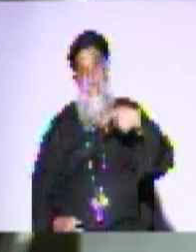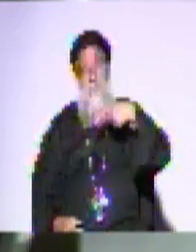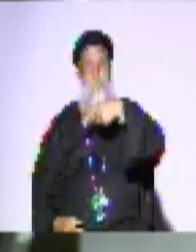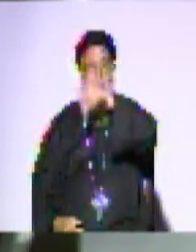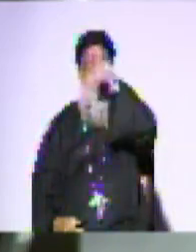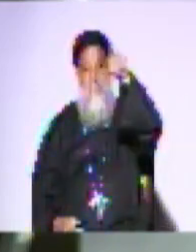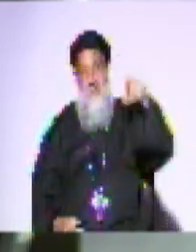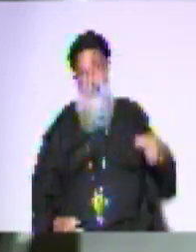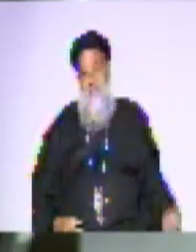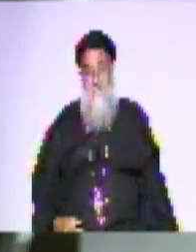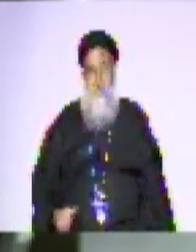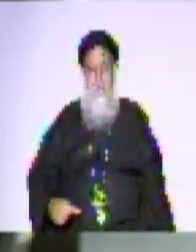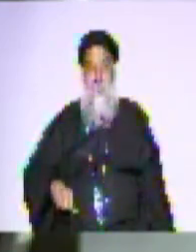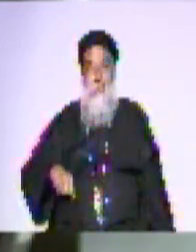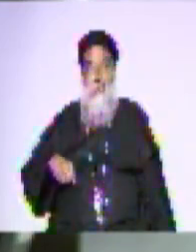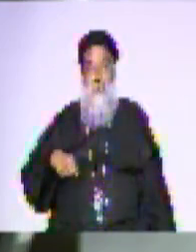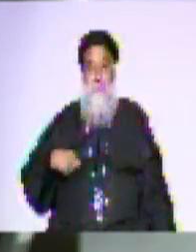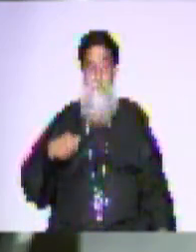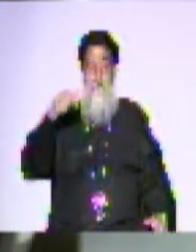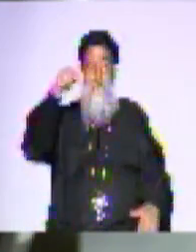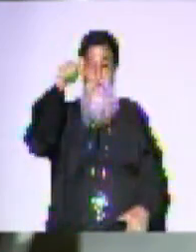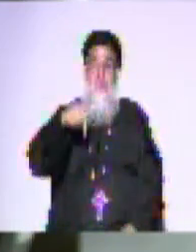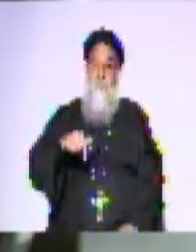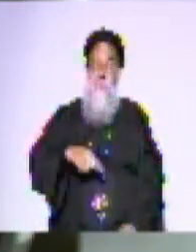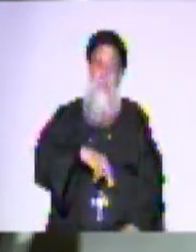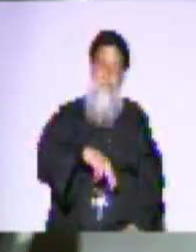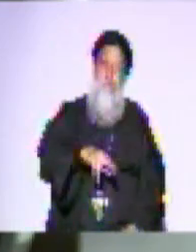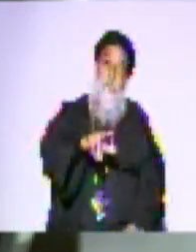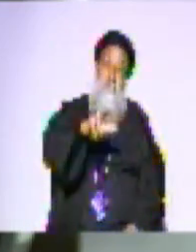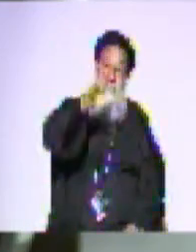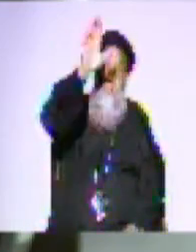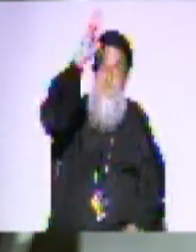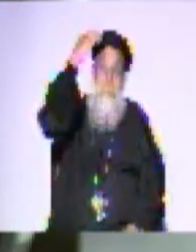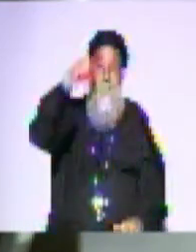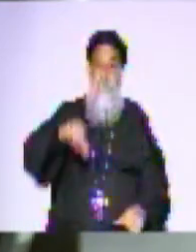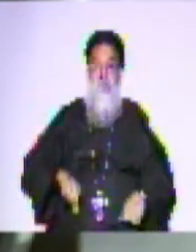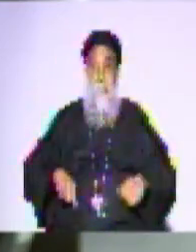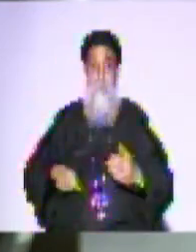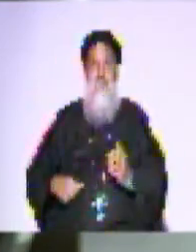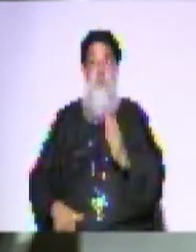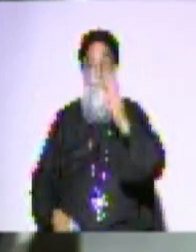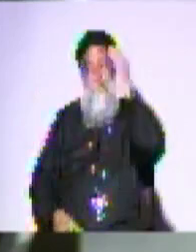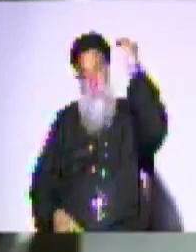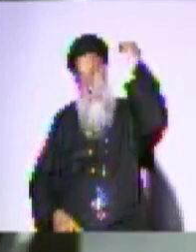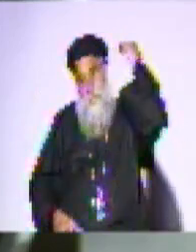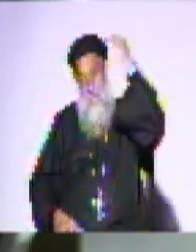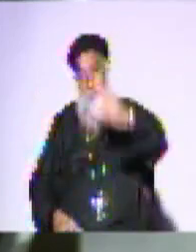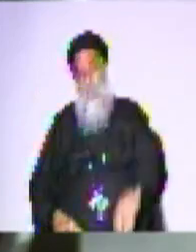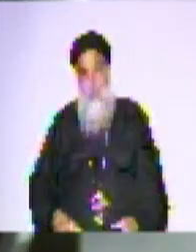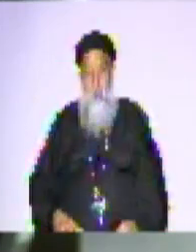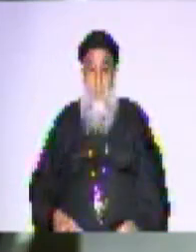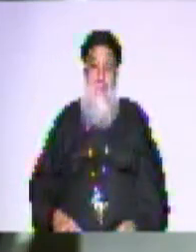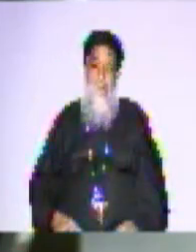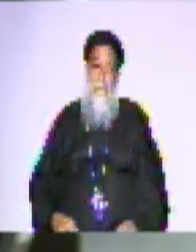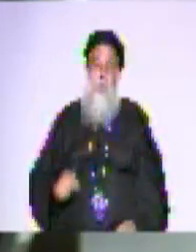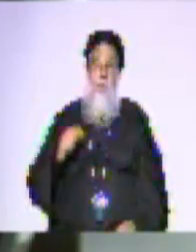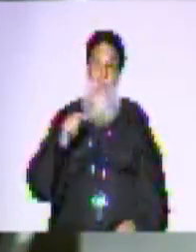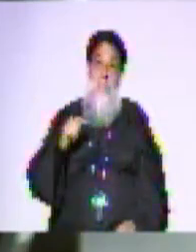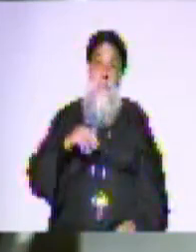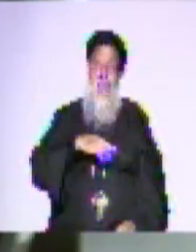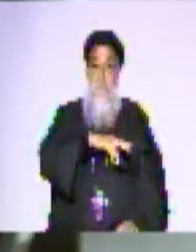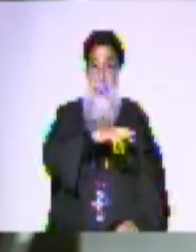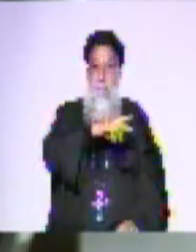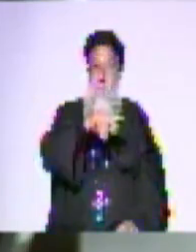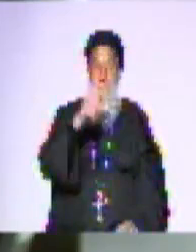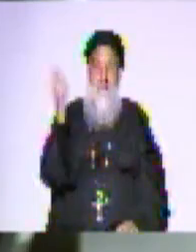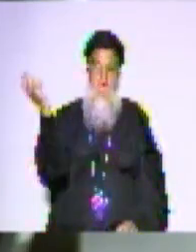مجهز في الحياة الحاضرة لحياة أبدية. هي دي النقطة اللي عايز